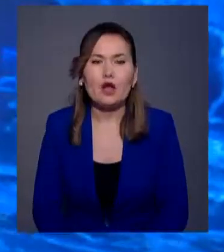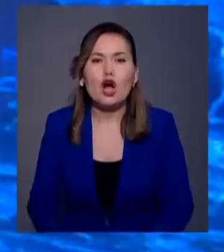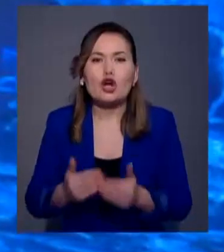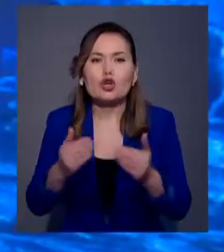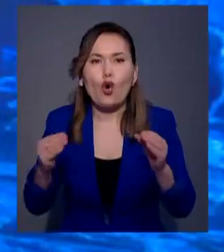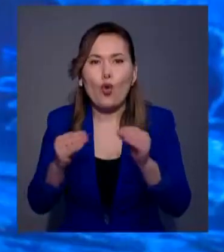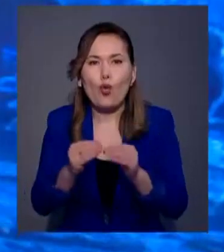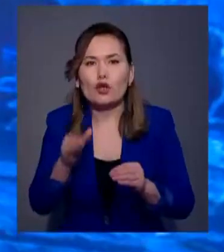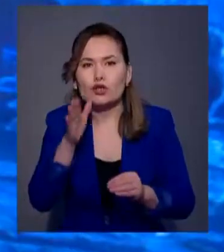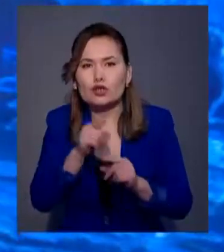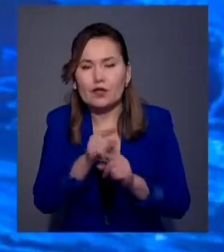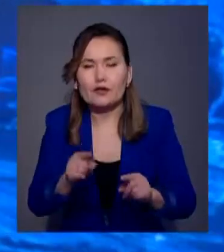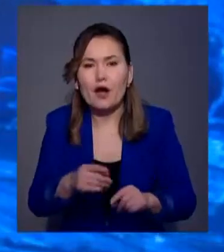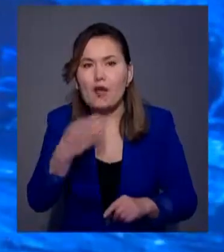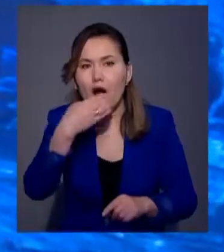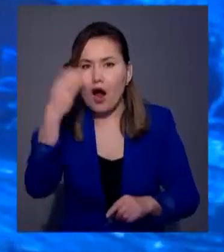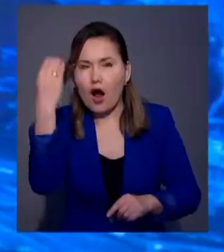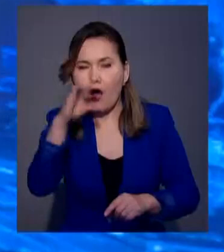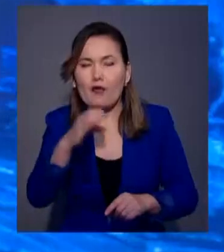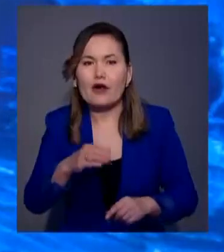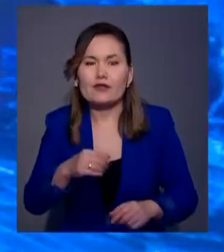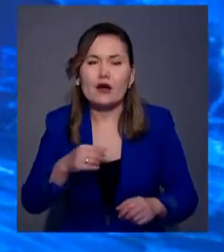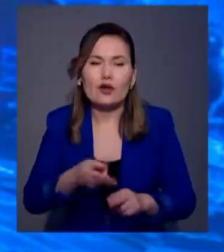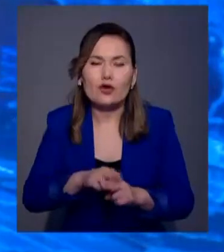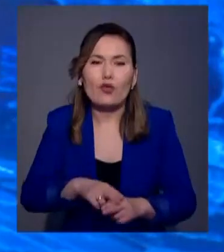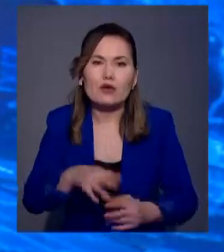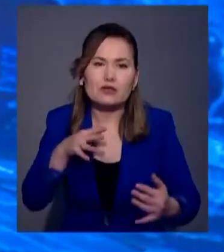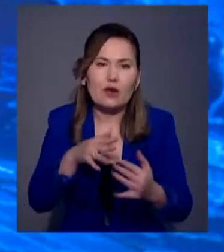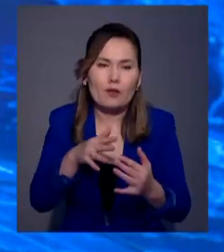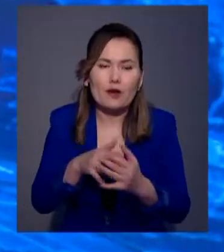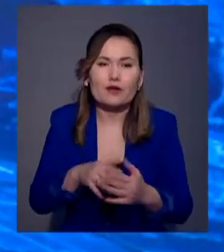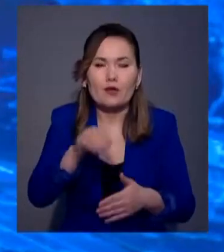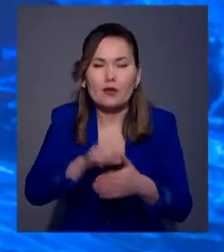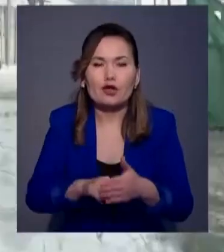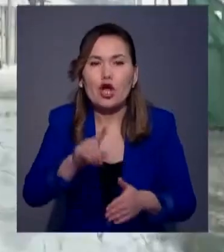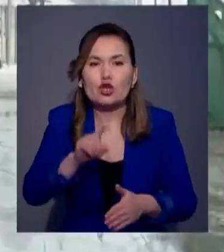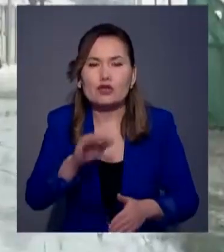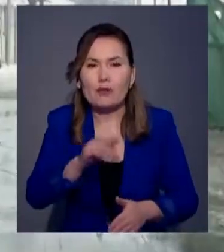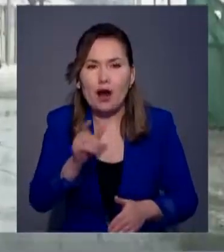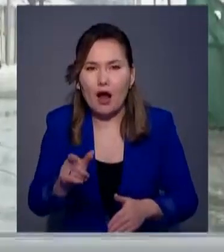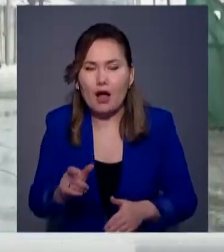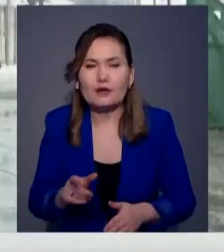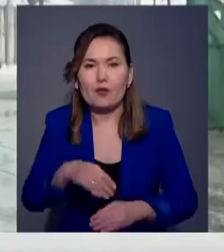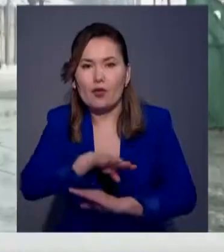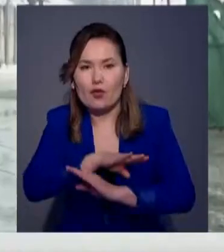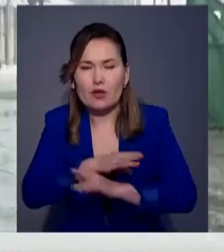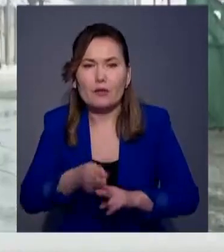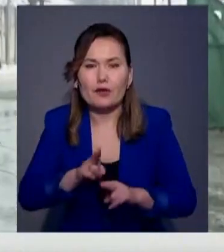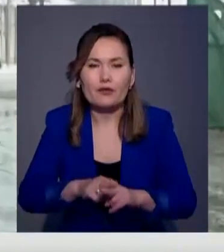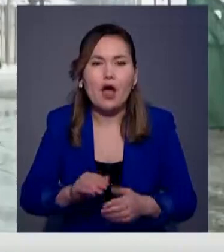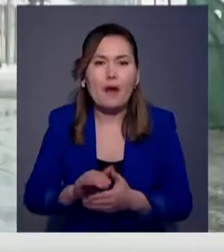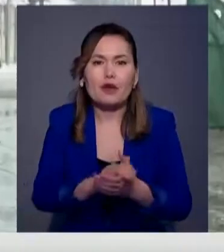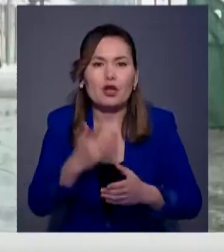Соңғы 10 жылда Ауғанстанда шиеленіс кесірінен 100 мыңнан аса адам көз жұмған, не жарақат алған. Бұл туралы Біріккен Ұлттар